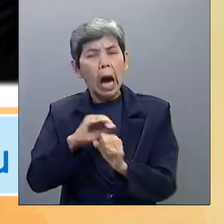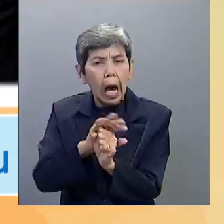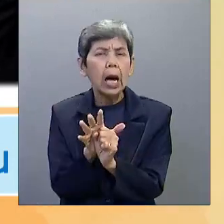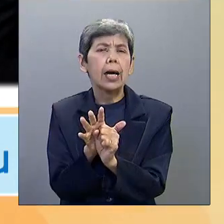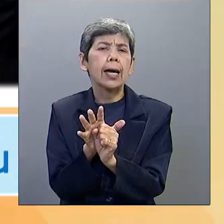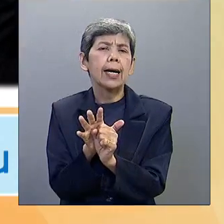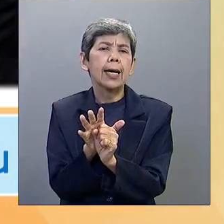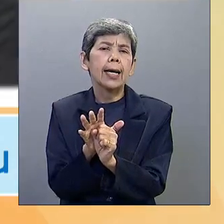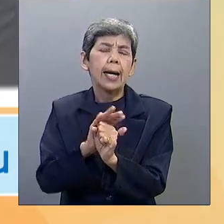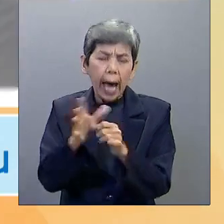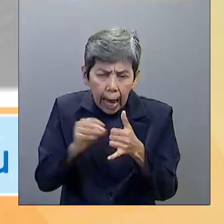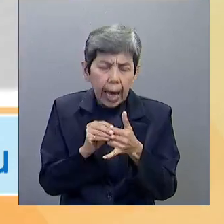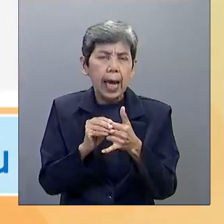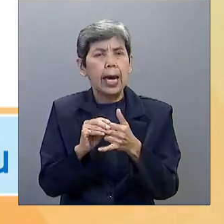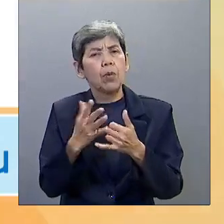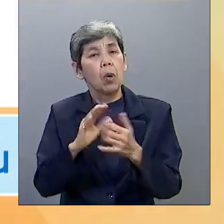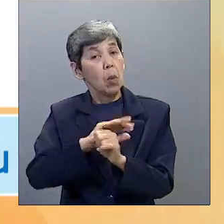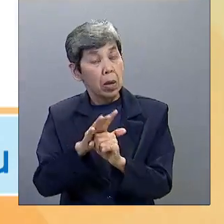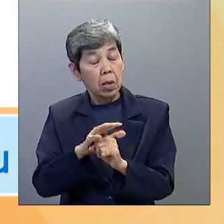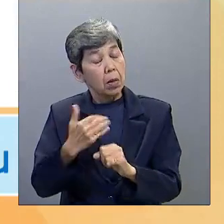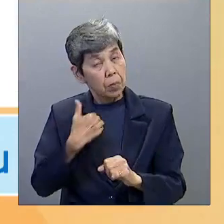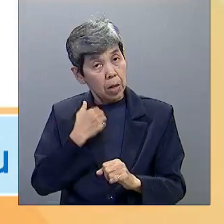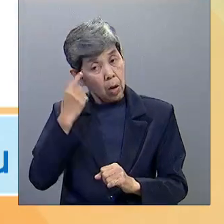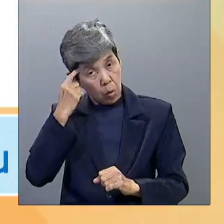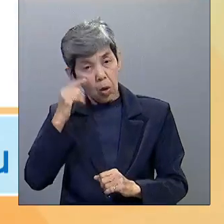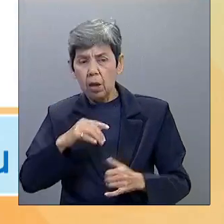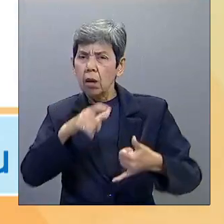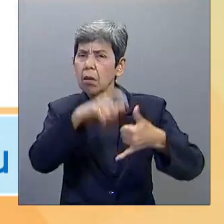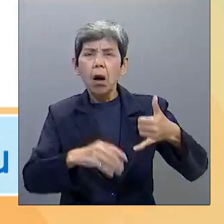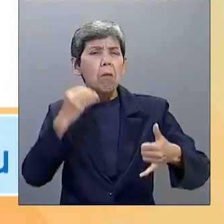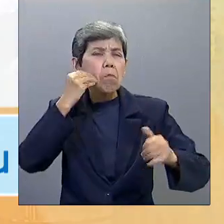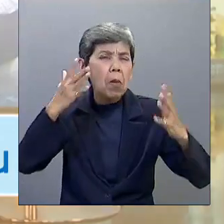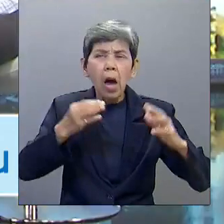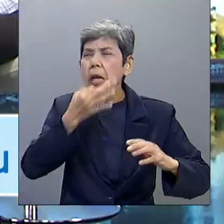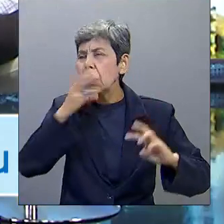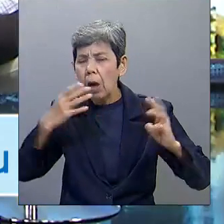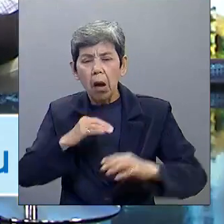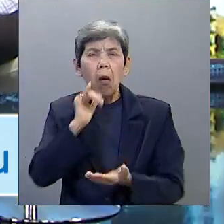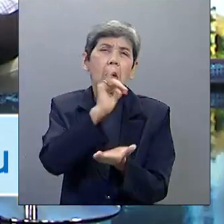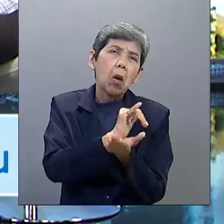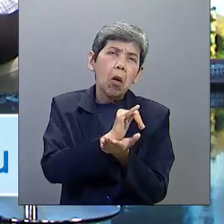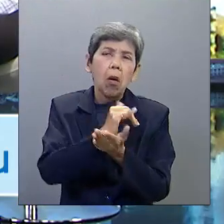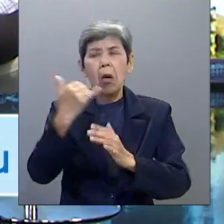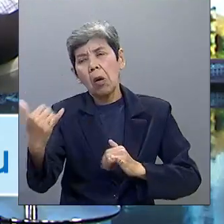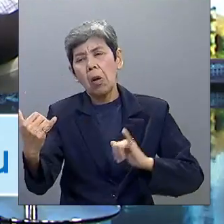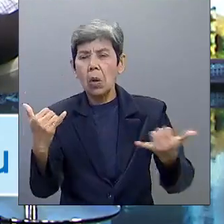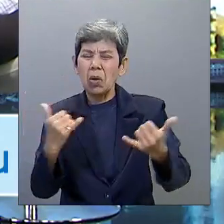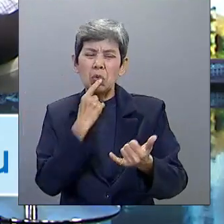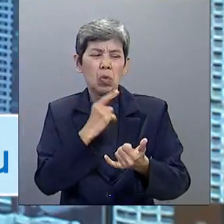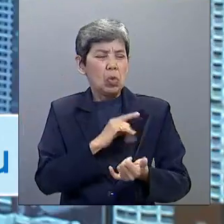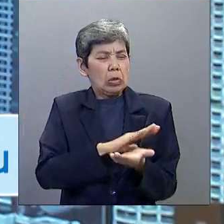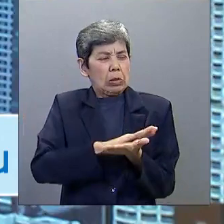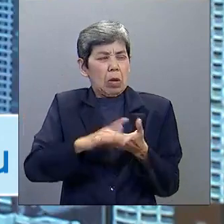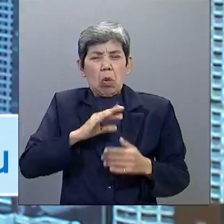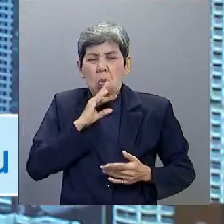บนี้นอกจากไม่ใช่โควิดแล้วเนี่ยเราทราบกันอยู่แล้วพี่ๆคนไร้บ้านเรื่องของการกินการอยู่อาจจะไม่ค่อยถูกสุขลักษณะเท่าไหร